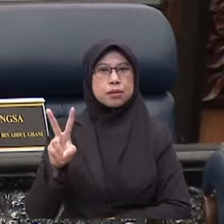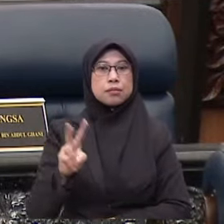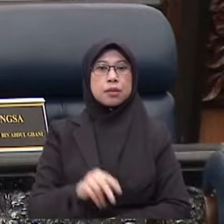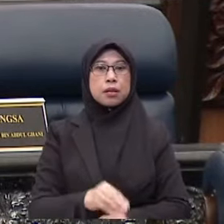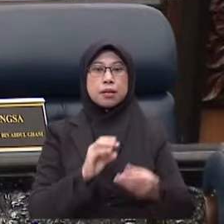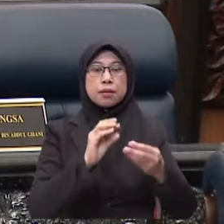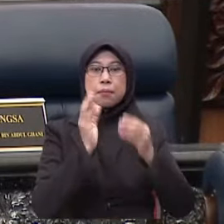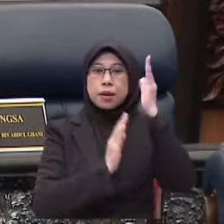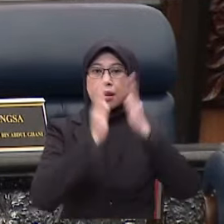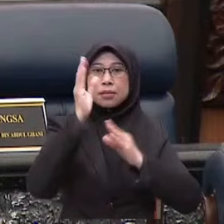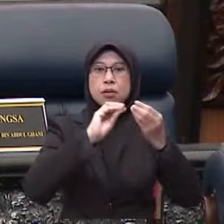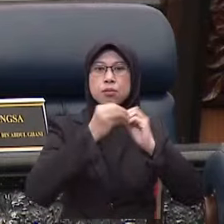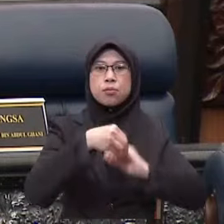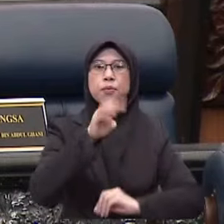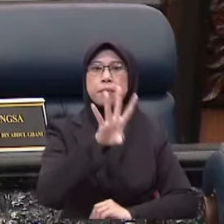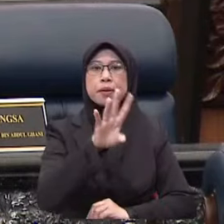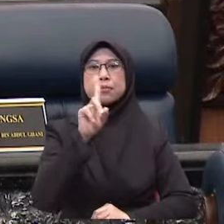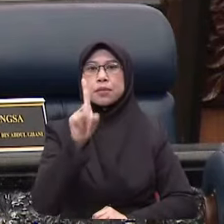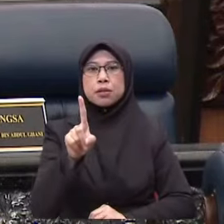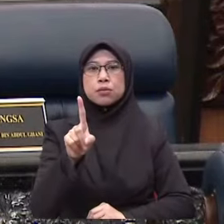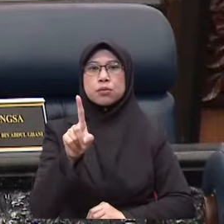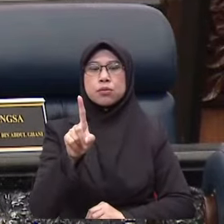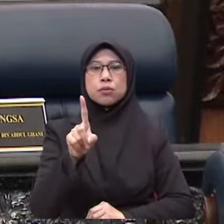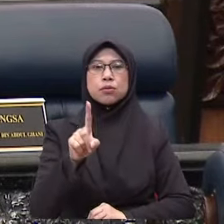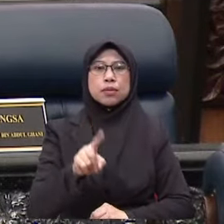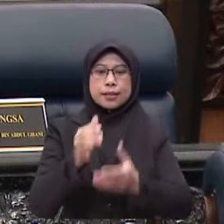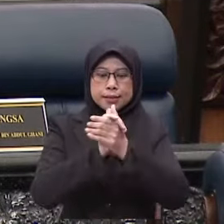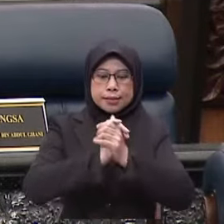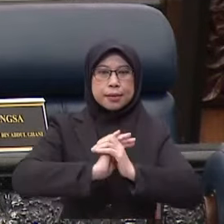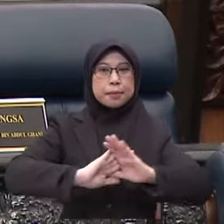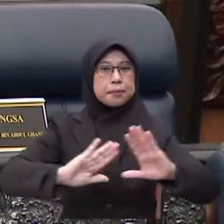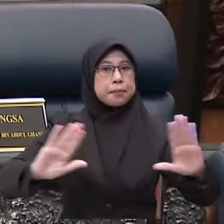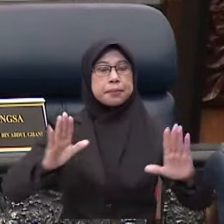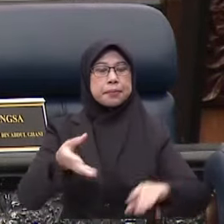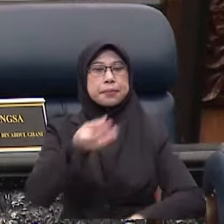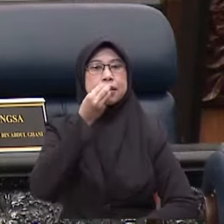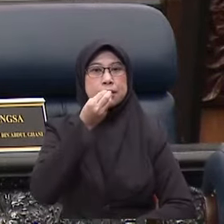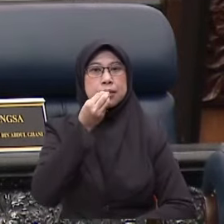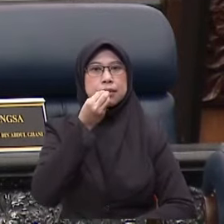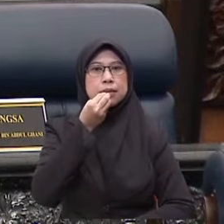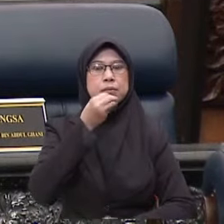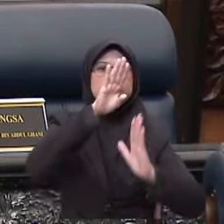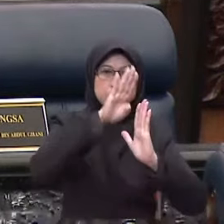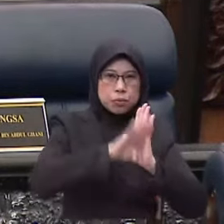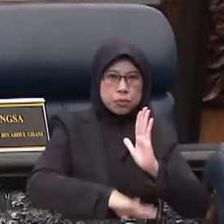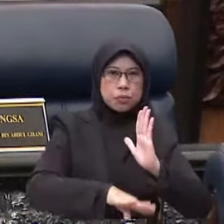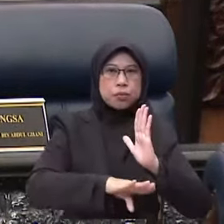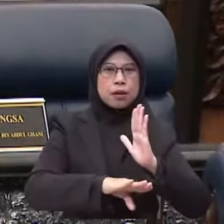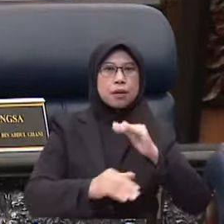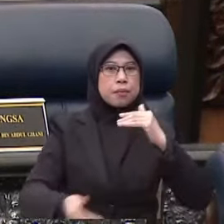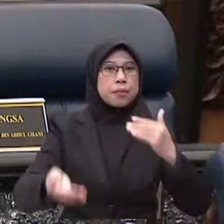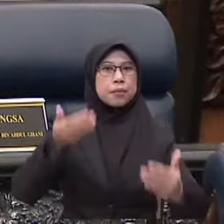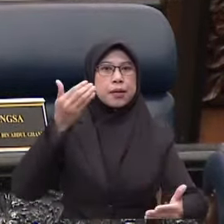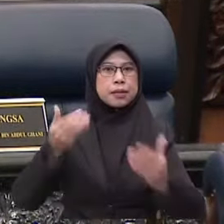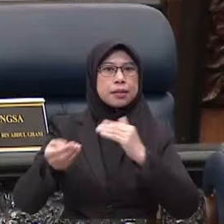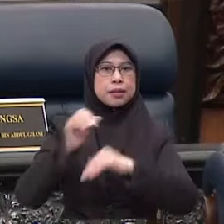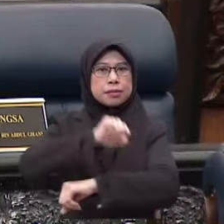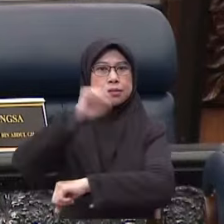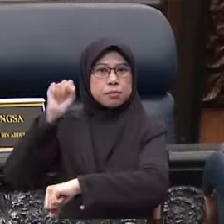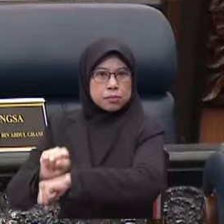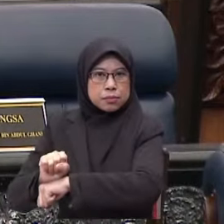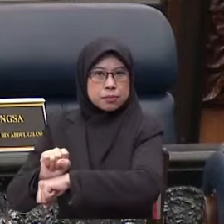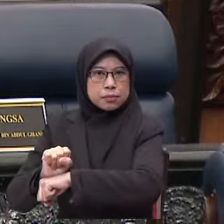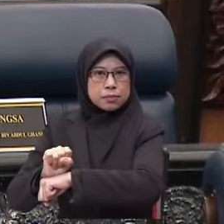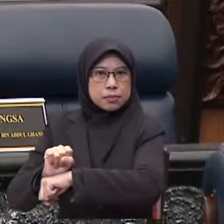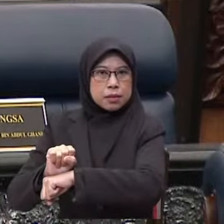Malaysia pada kedudukan ke-41 dari segi keselamatan makanan lebih rendah daripada Negeri Singapura